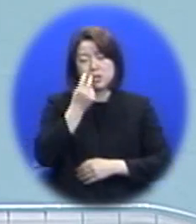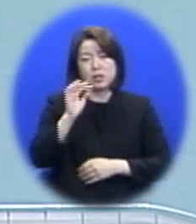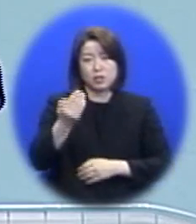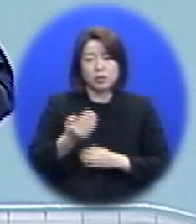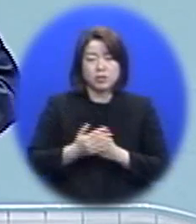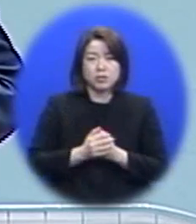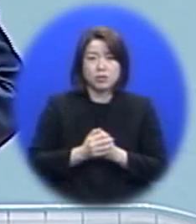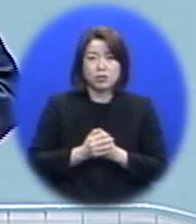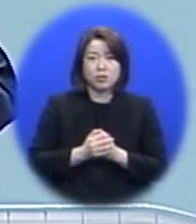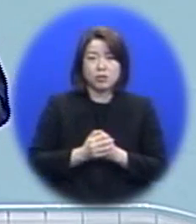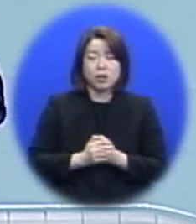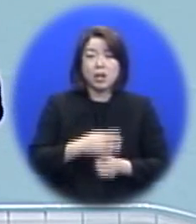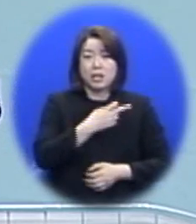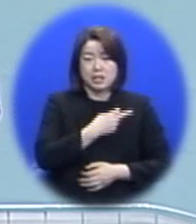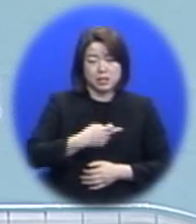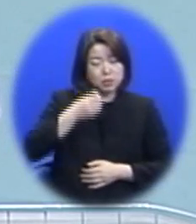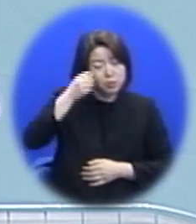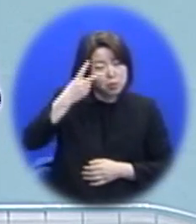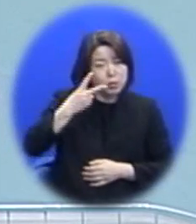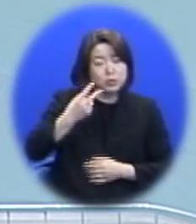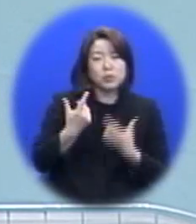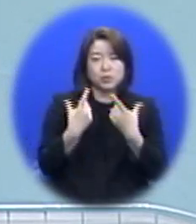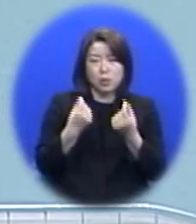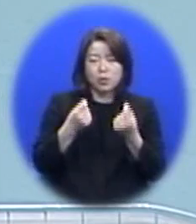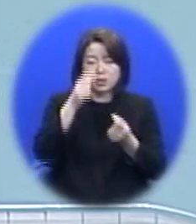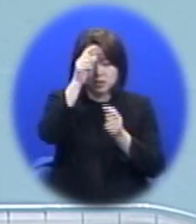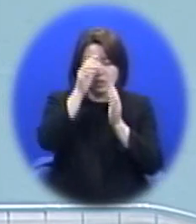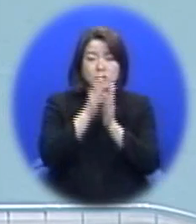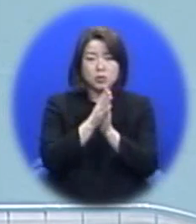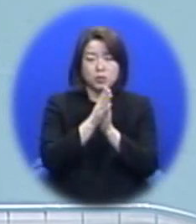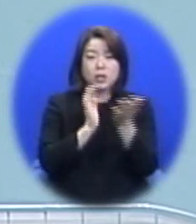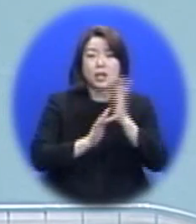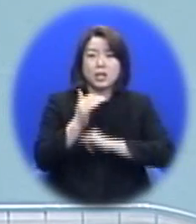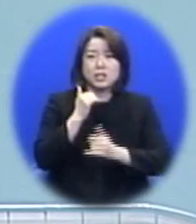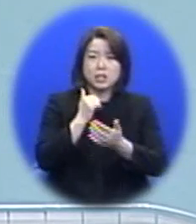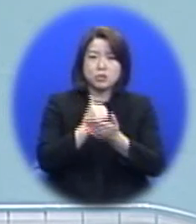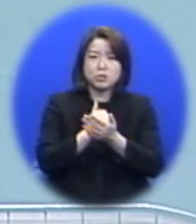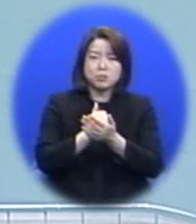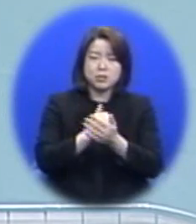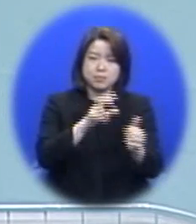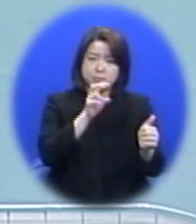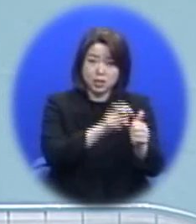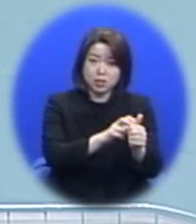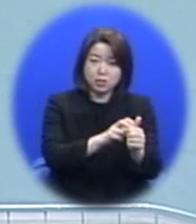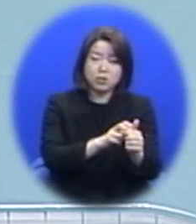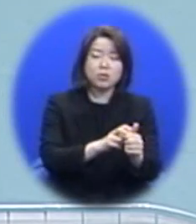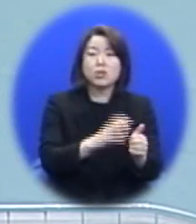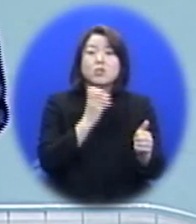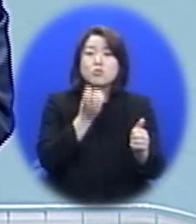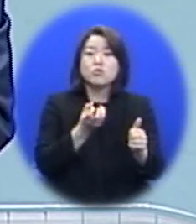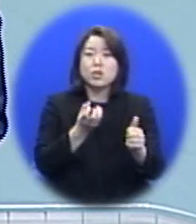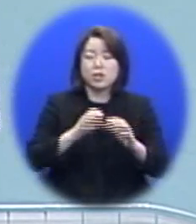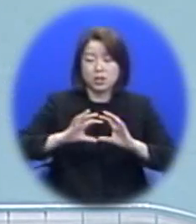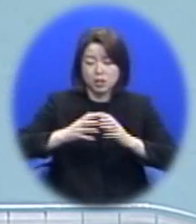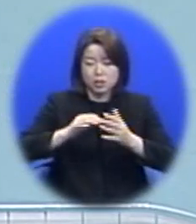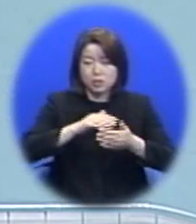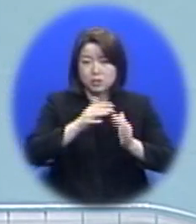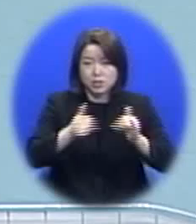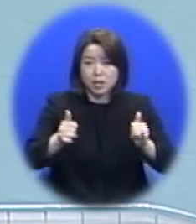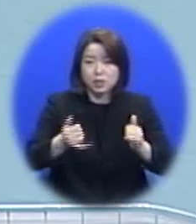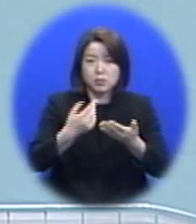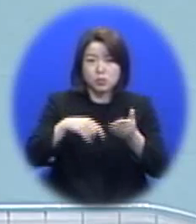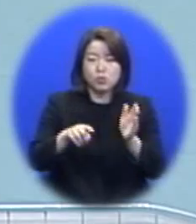사도 바울도 똑같이 기도했어요. 예수님을 배척했던 유대인 동족들을 위해서 그는 이렇게